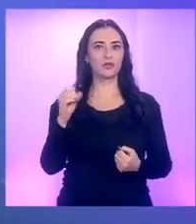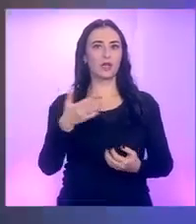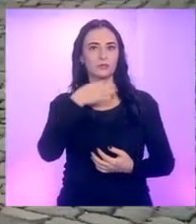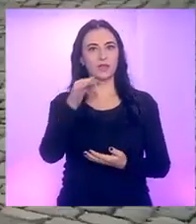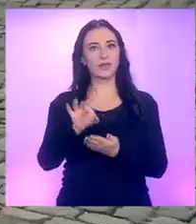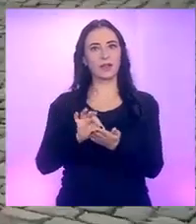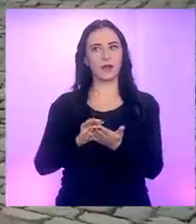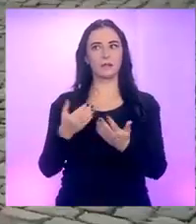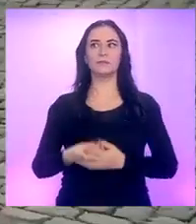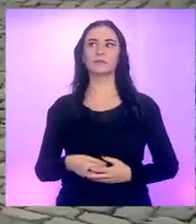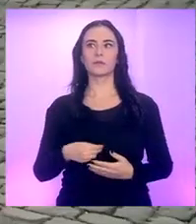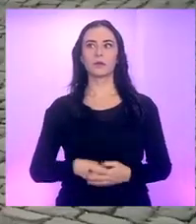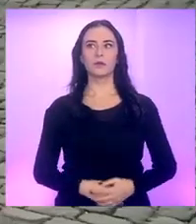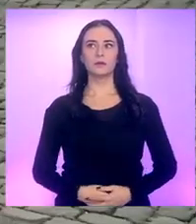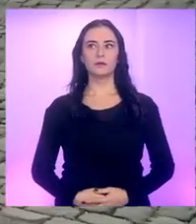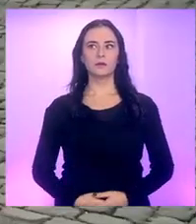direct acum. Maria.